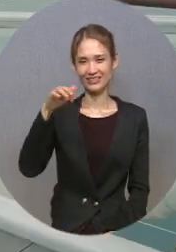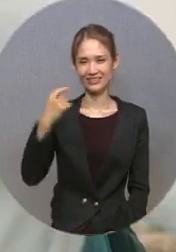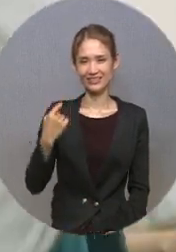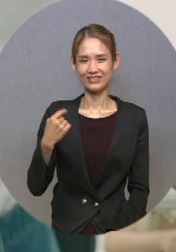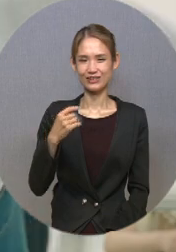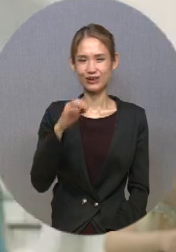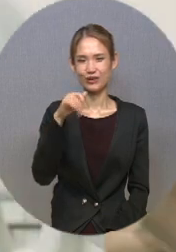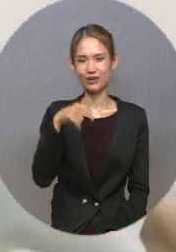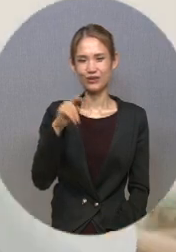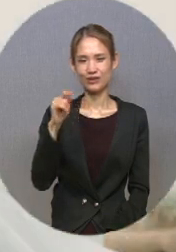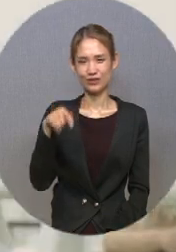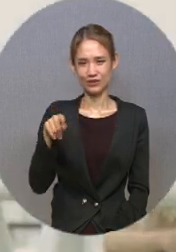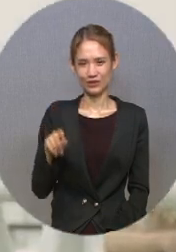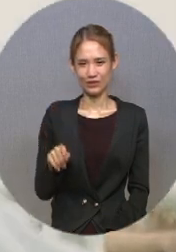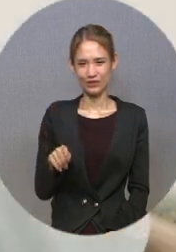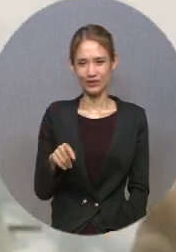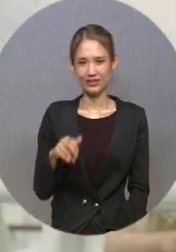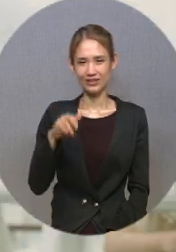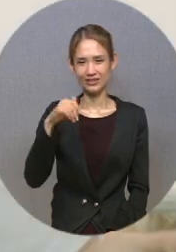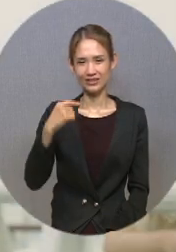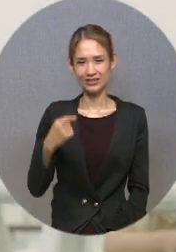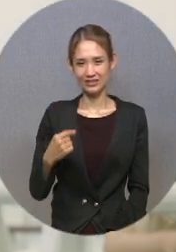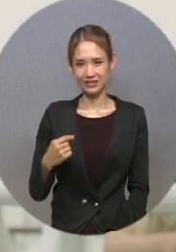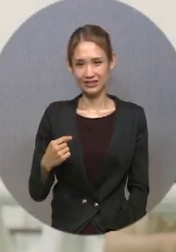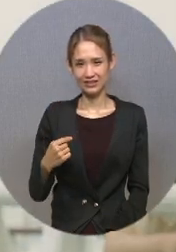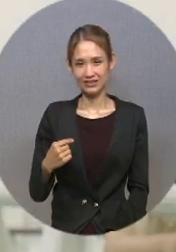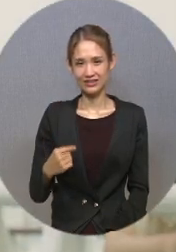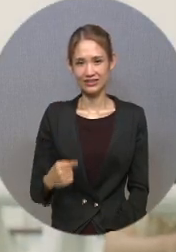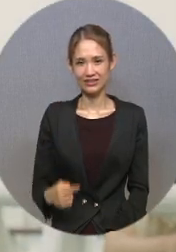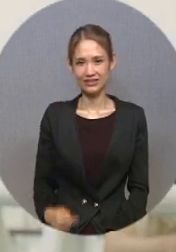워! 워워워워워! 그! 그!